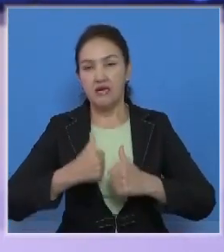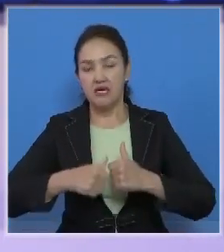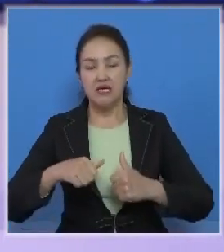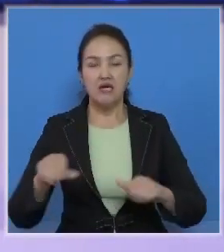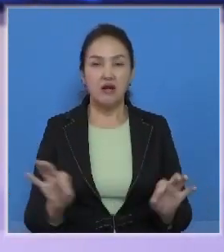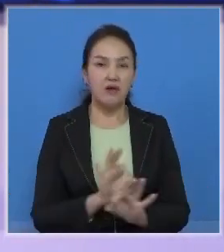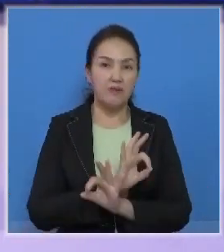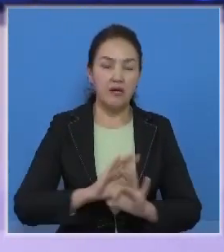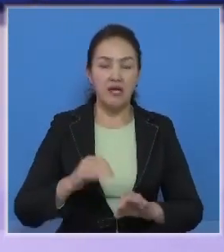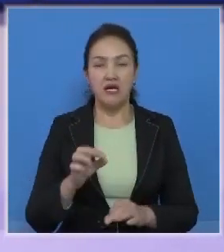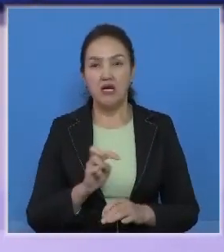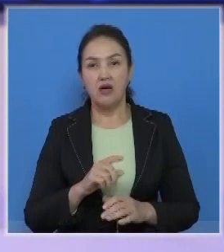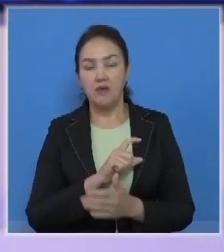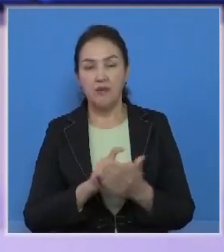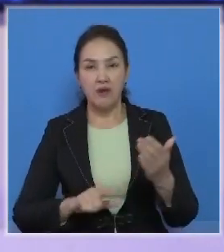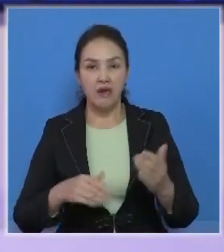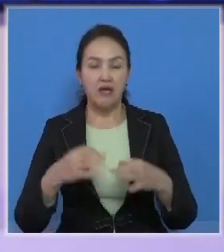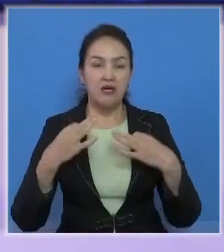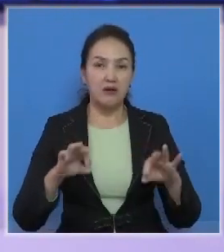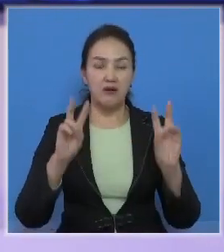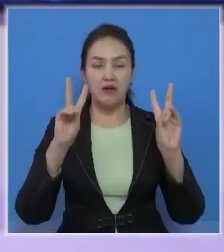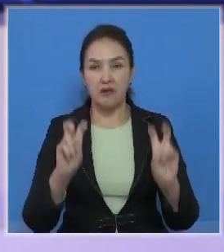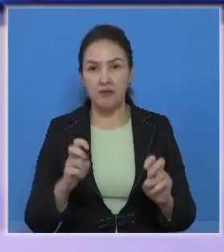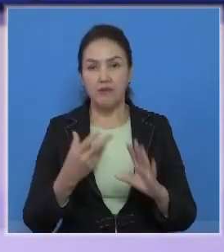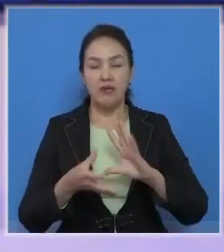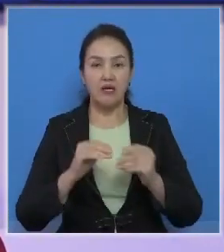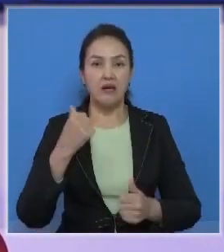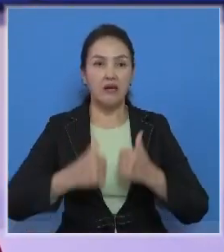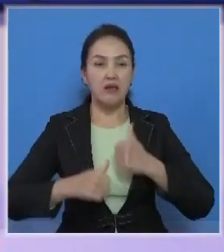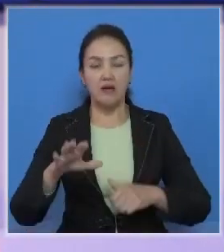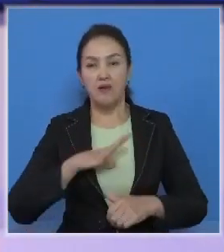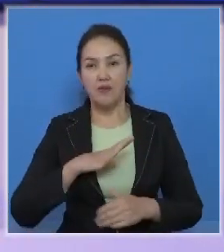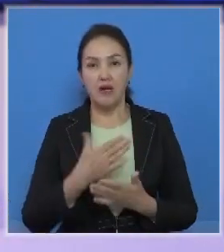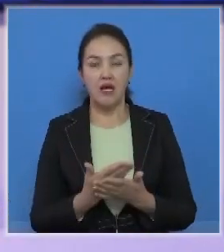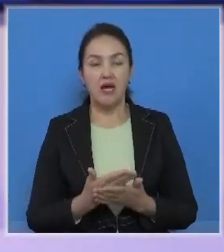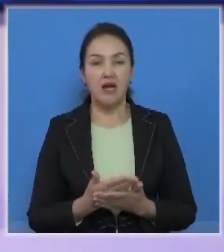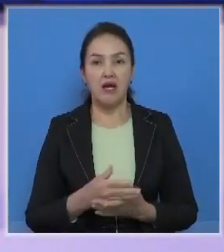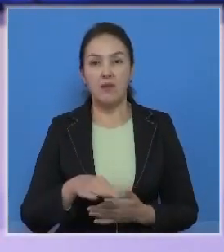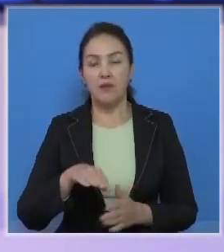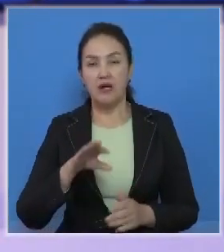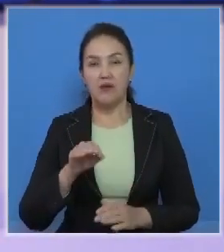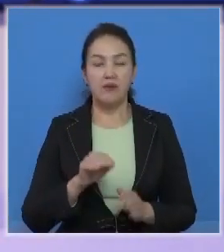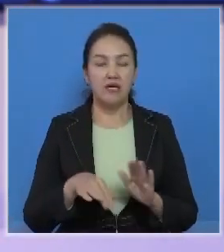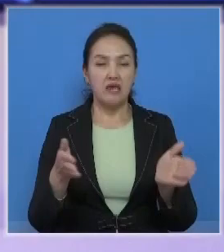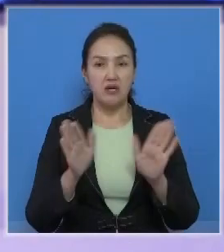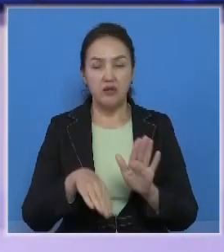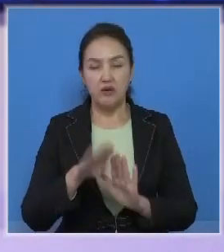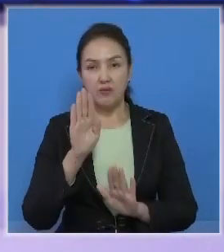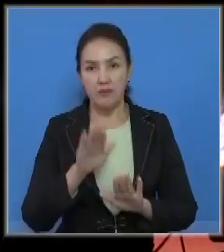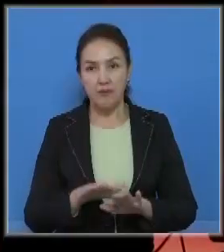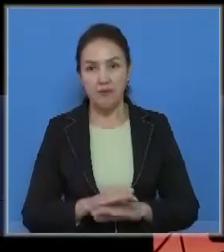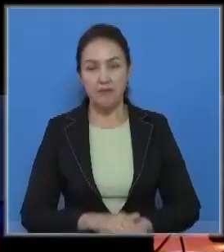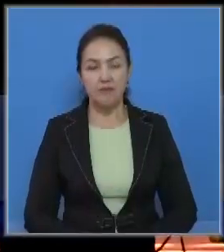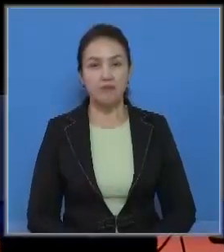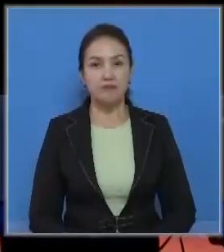народные песни а затем произведения на свободную тему по итогам конкурса были определены обладатели призовых мест